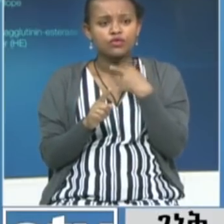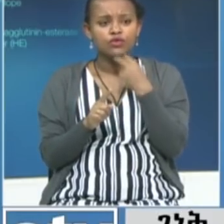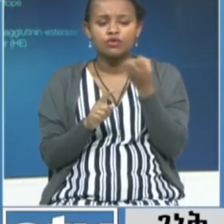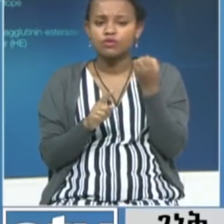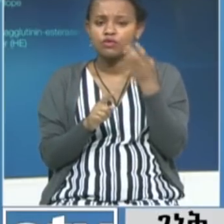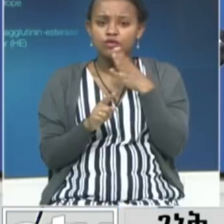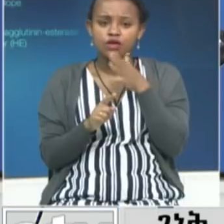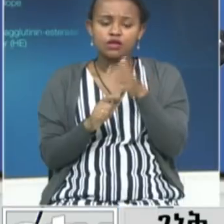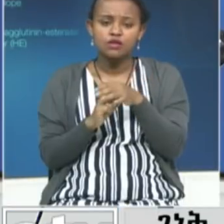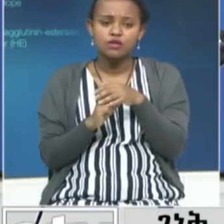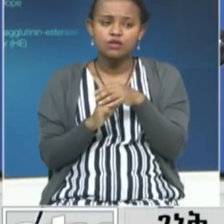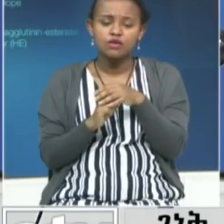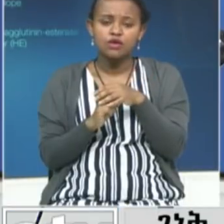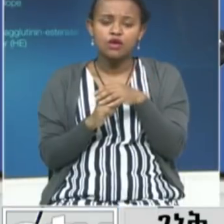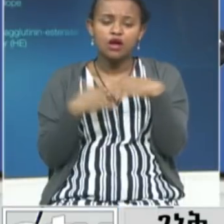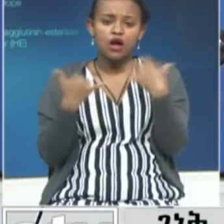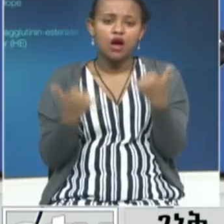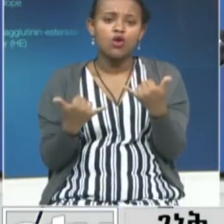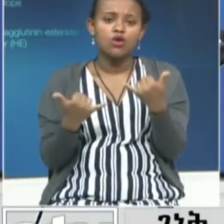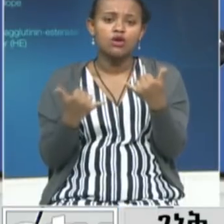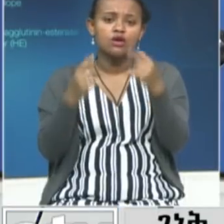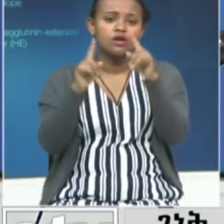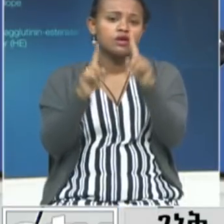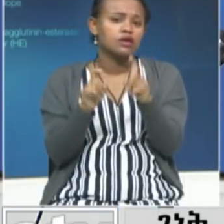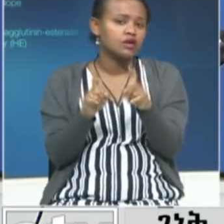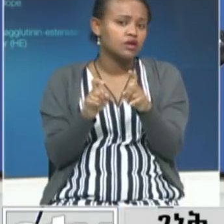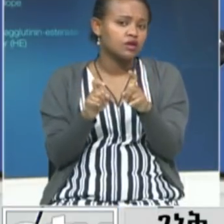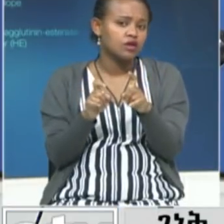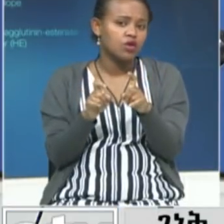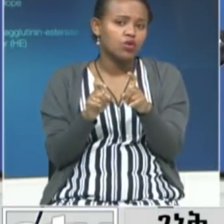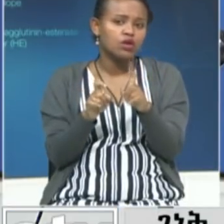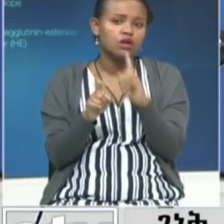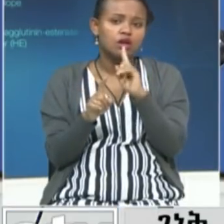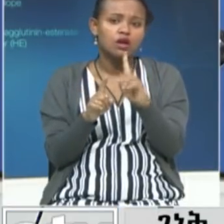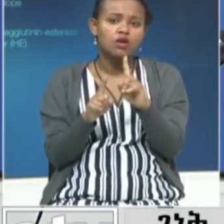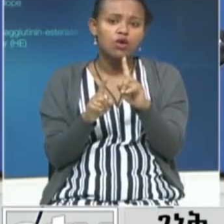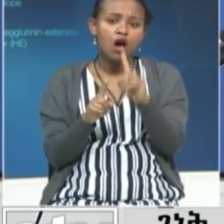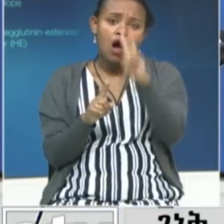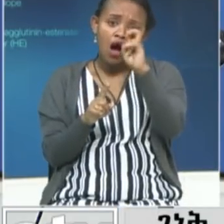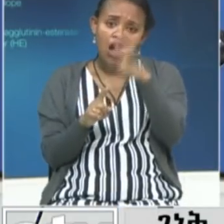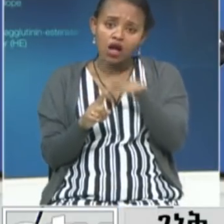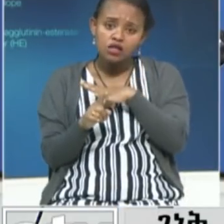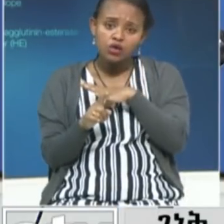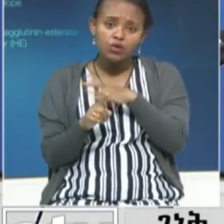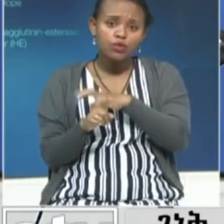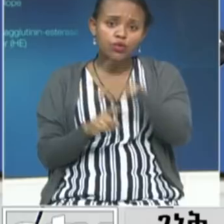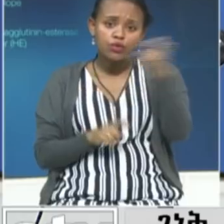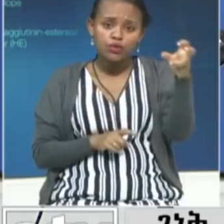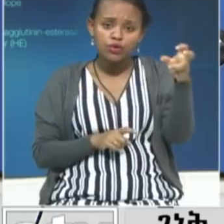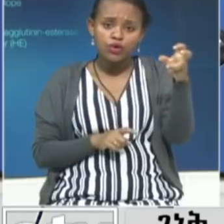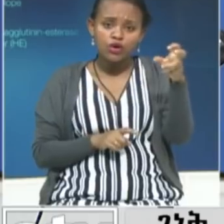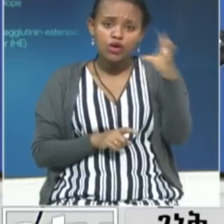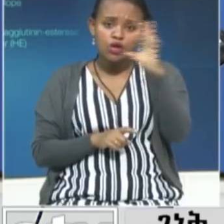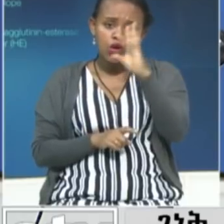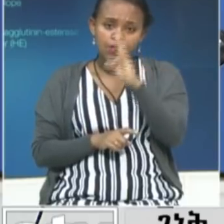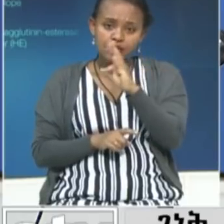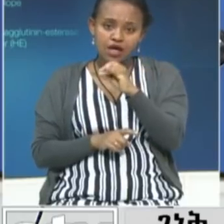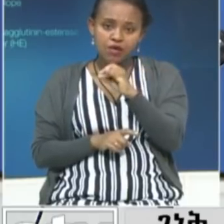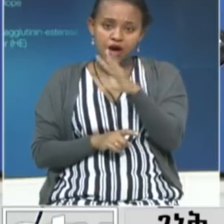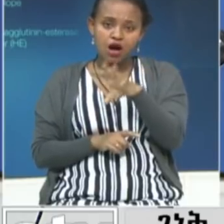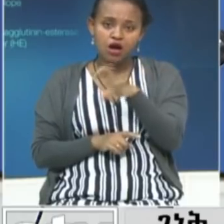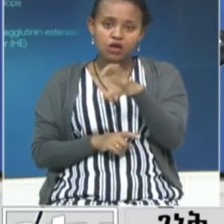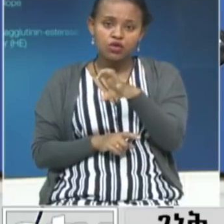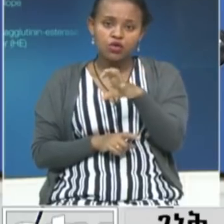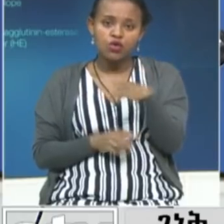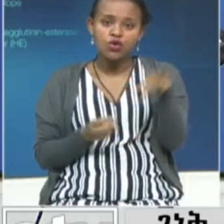ታክሲ ይገባል። አሁን ተቆጣጠር ነገር ነው ወይስ ምንድን? ሀያ ሰው ተሳት ወይም ሰባ አድርጎ ስምንት